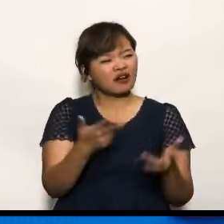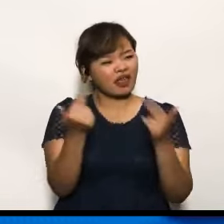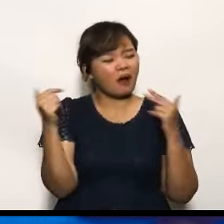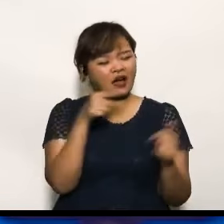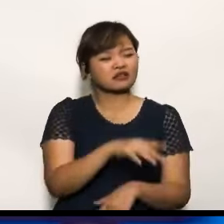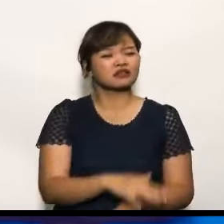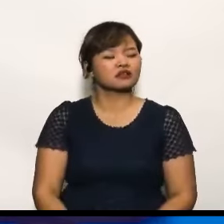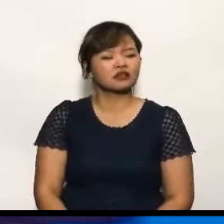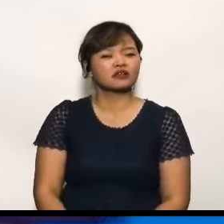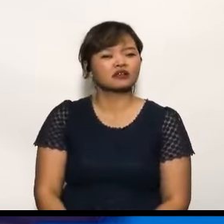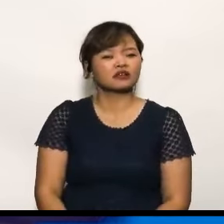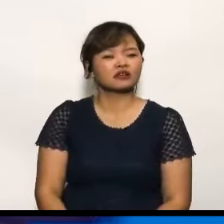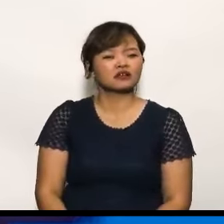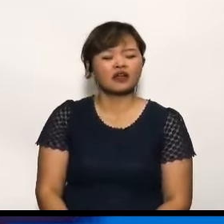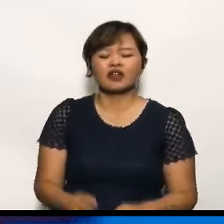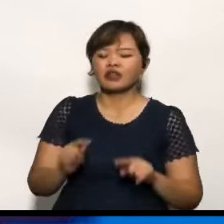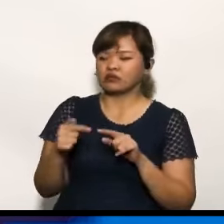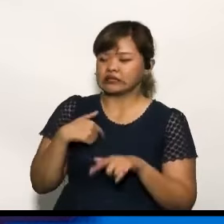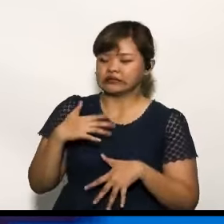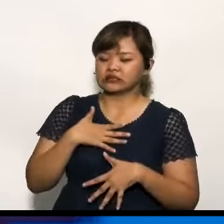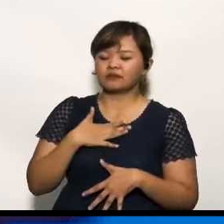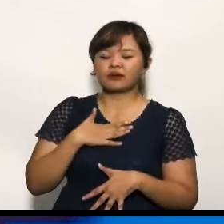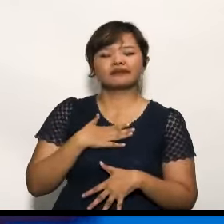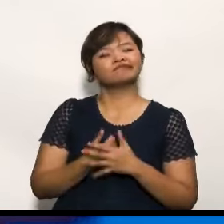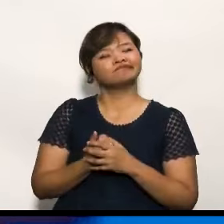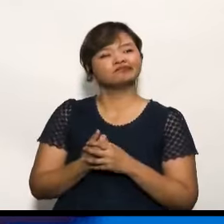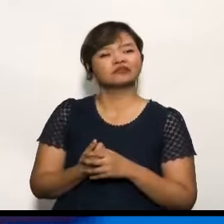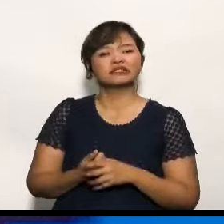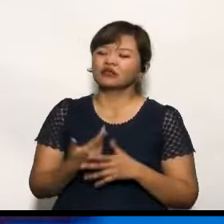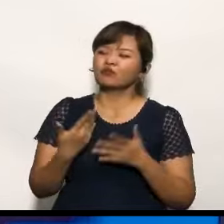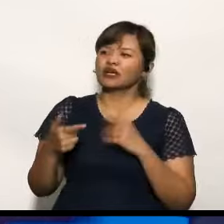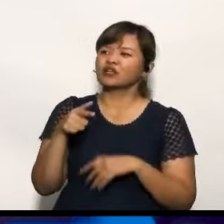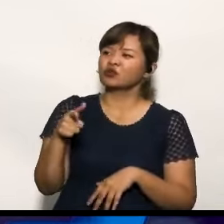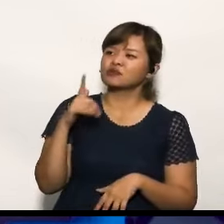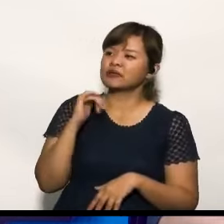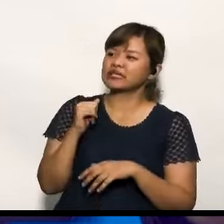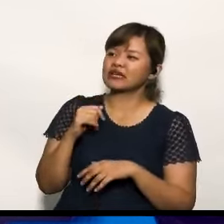Kok keren banget gitu. And then something in my heart says like, that's her call. Itu adalah panggilan